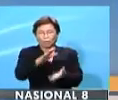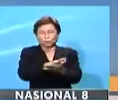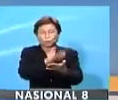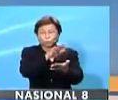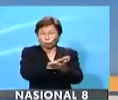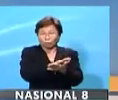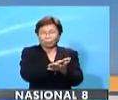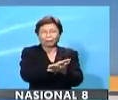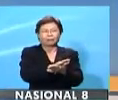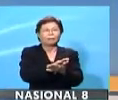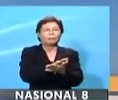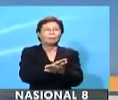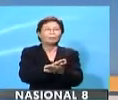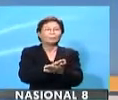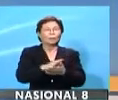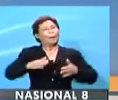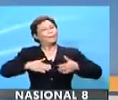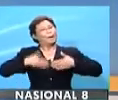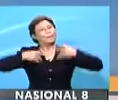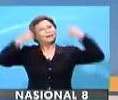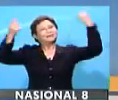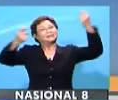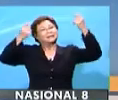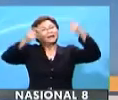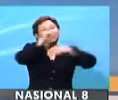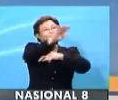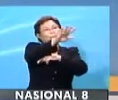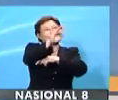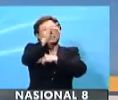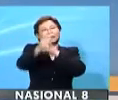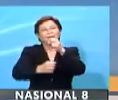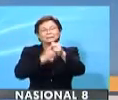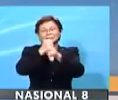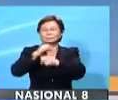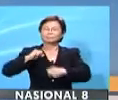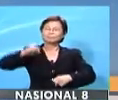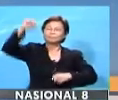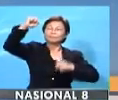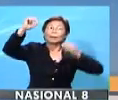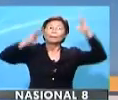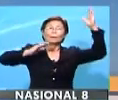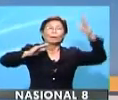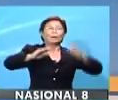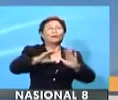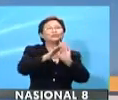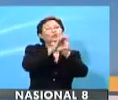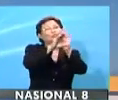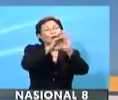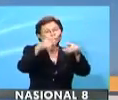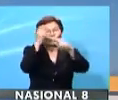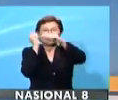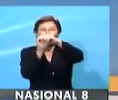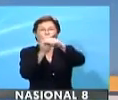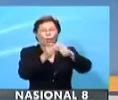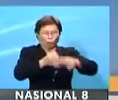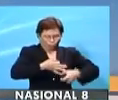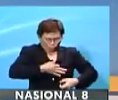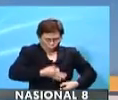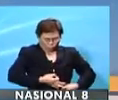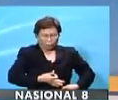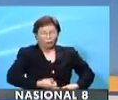Kebangsaan Ketereh memeriahkan sambutan ke-58 tahun kemerdekaan negara. Replika yang dibina daripada butang buluh